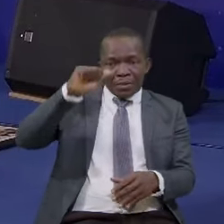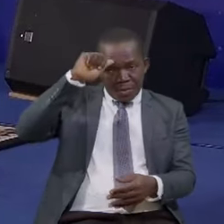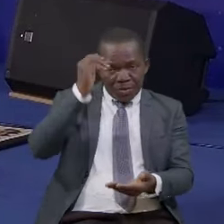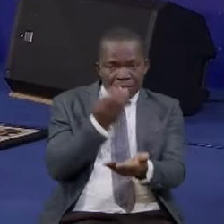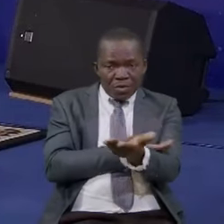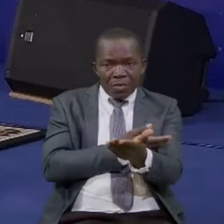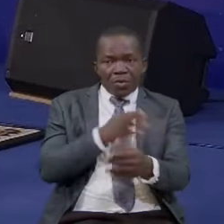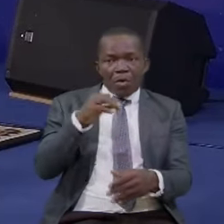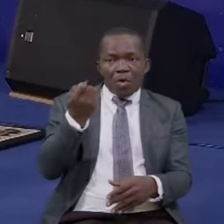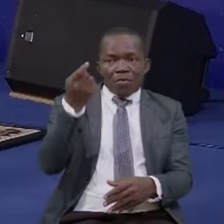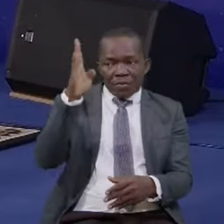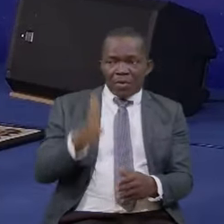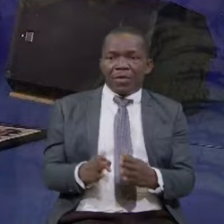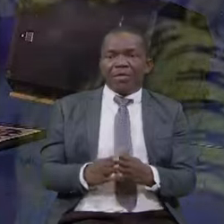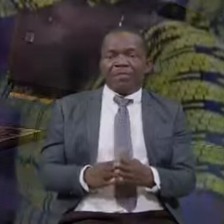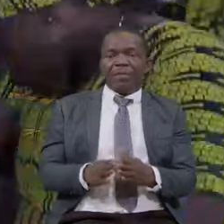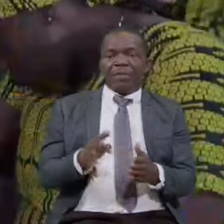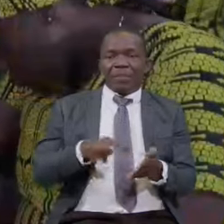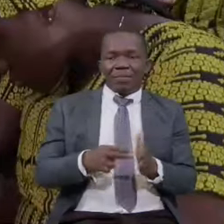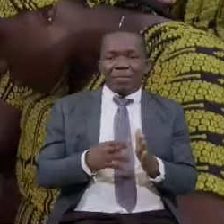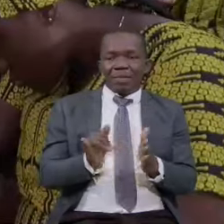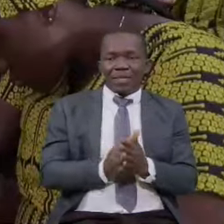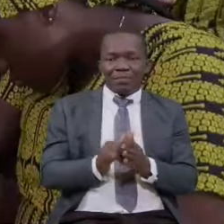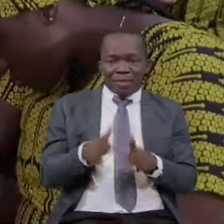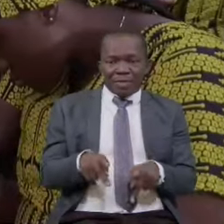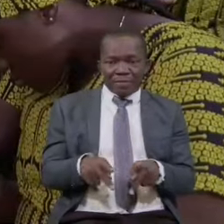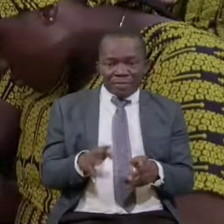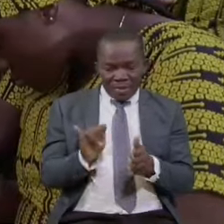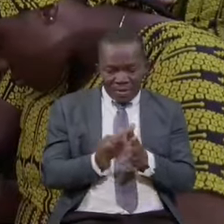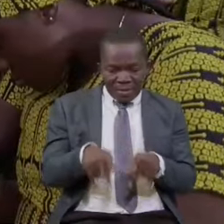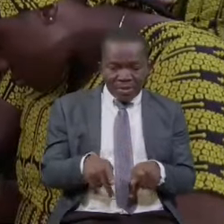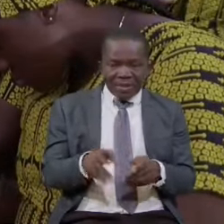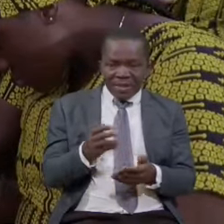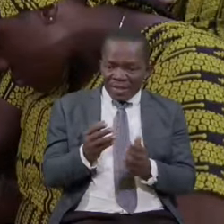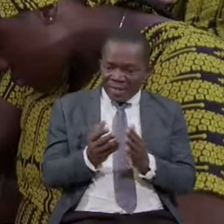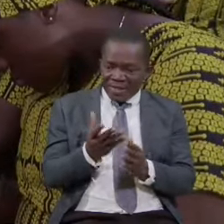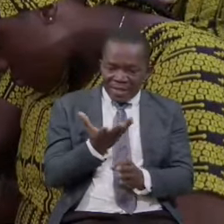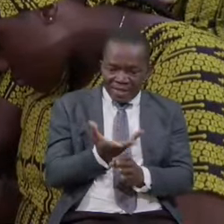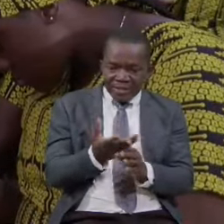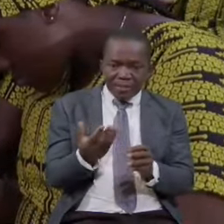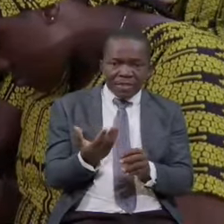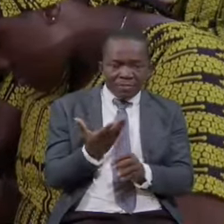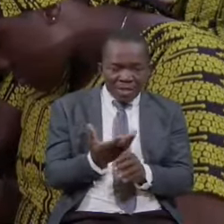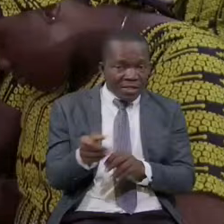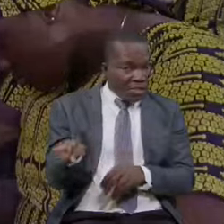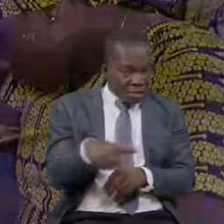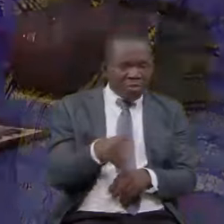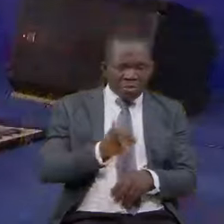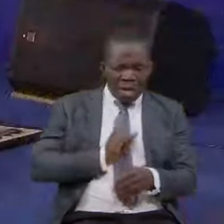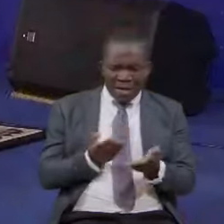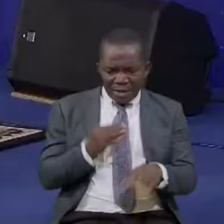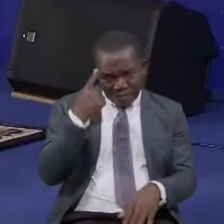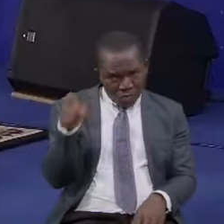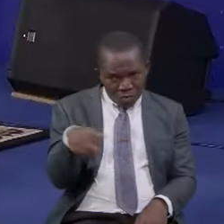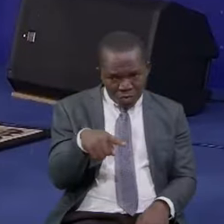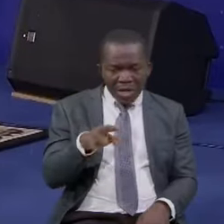pied il est debout devant toi ah je suis mort pour lui il plaide je suis mort